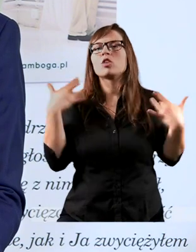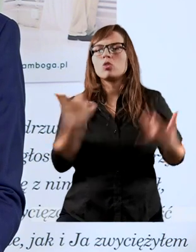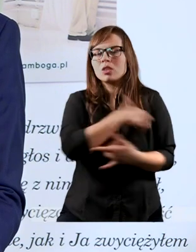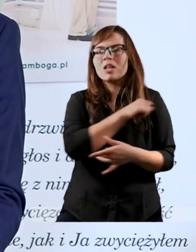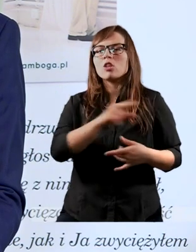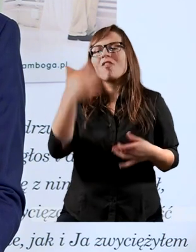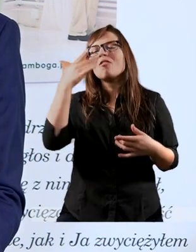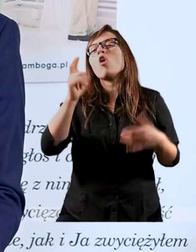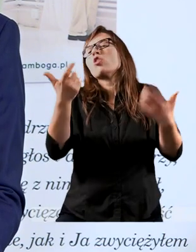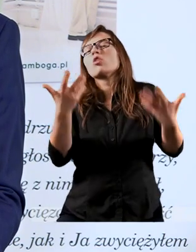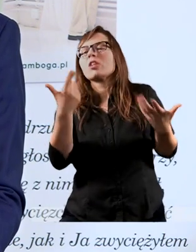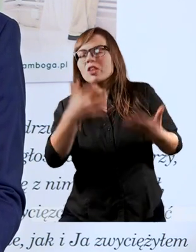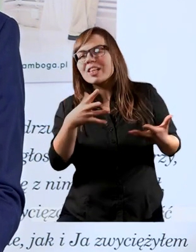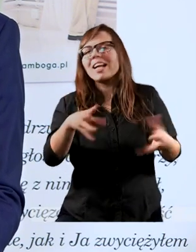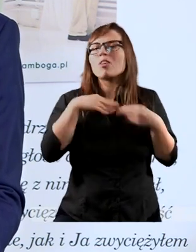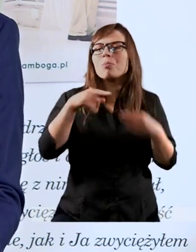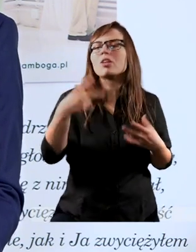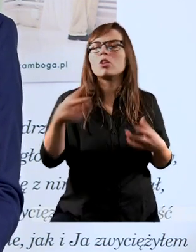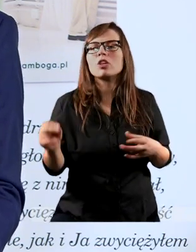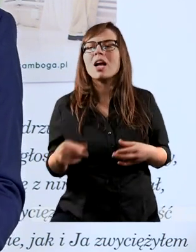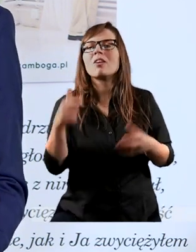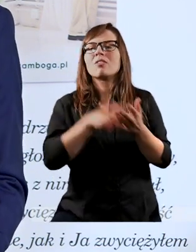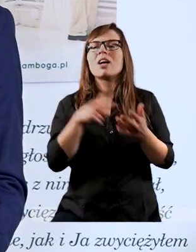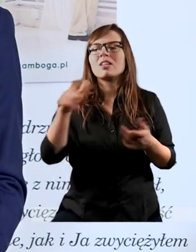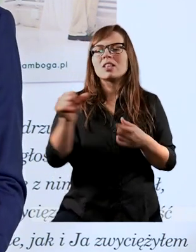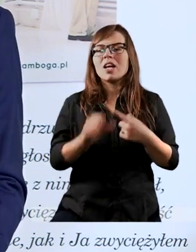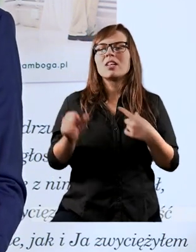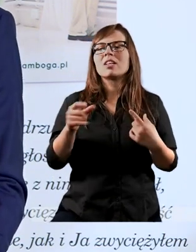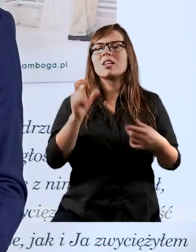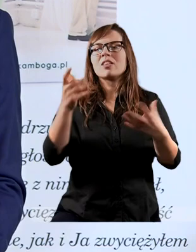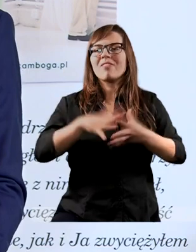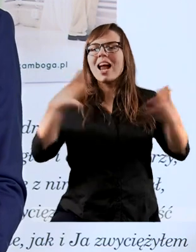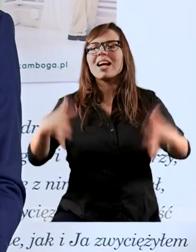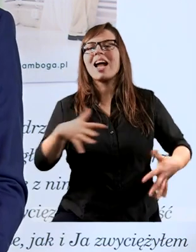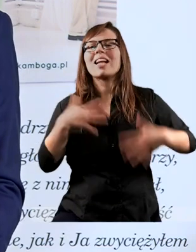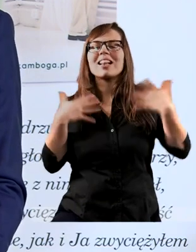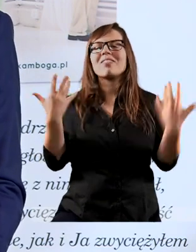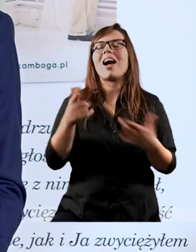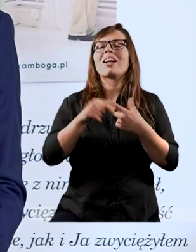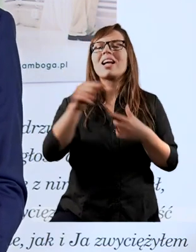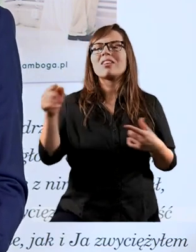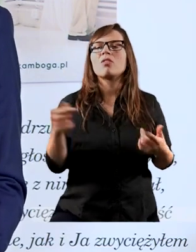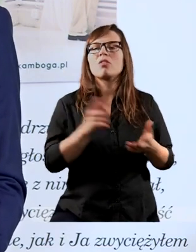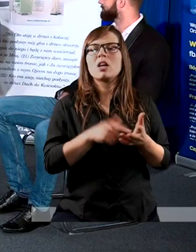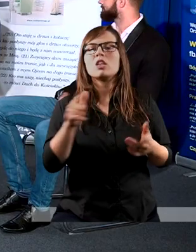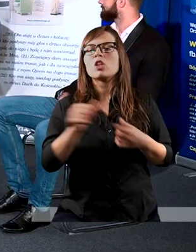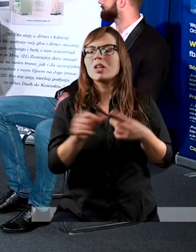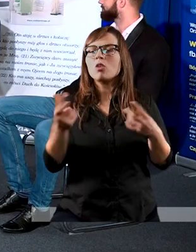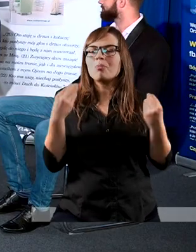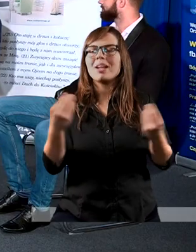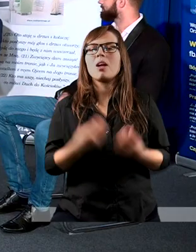poddanie się woli Bożej. To ale jest jeden z najtrudniejszych. Można naprawdę mieć wielką satysfakcję, latać samolotami. Skąd wiedzieć, że to jest wola Boża?